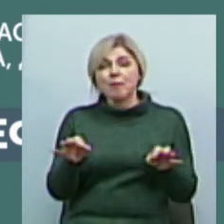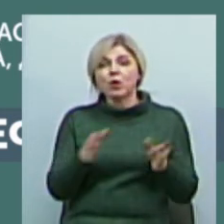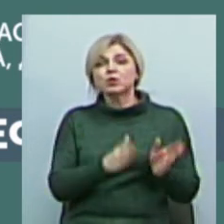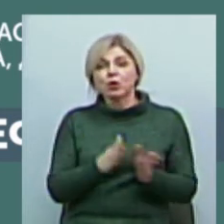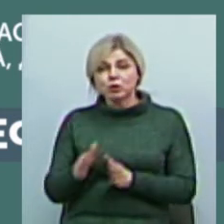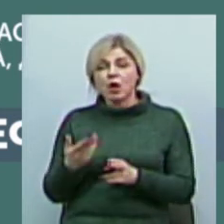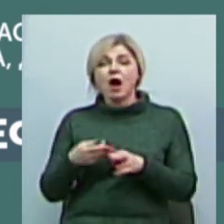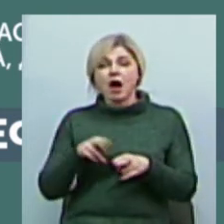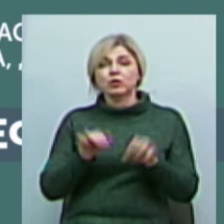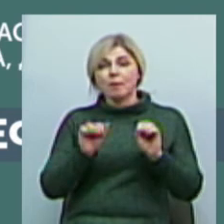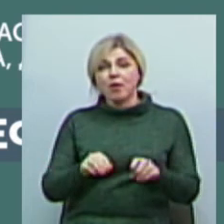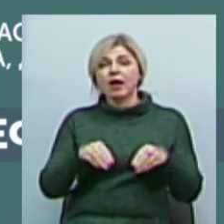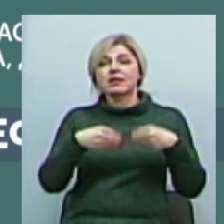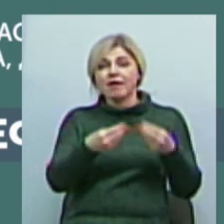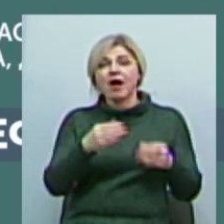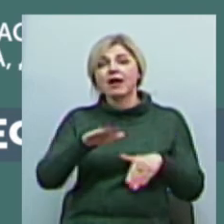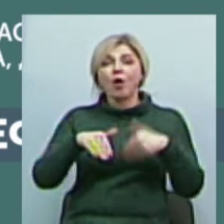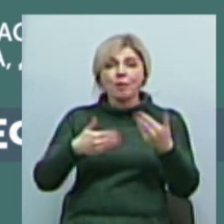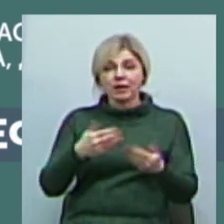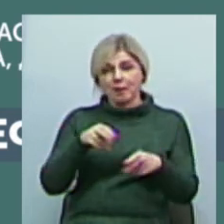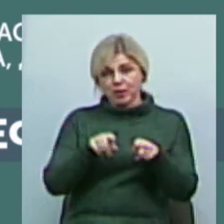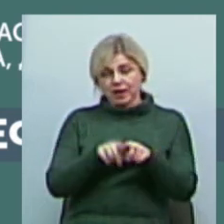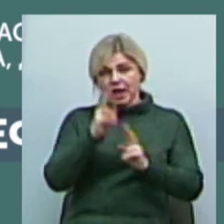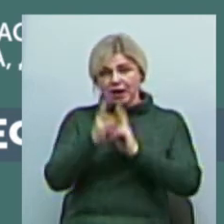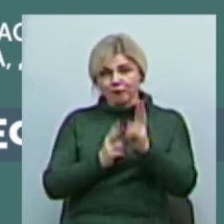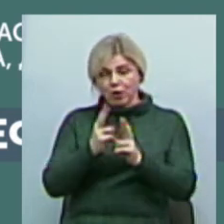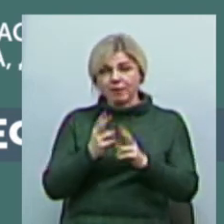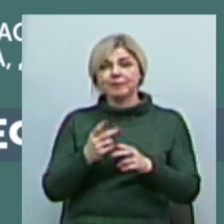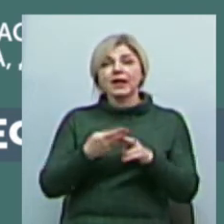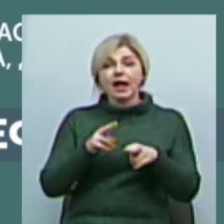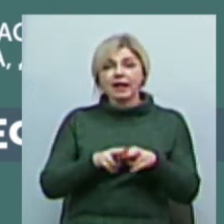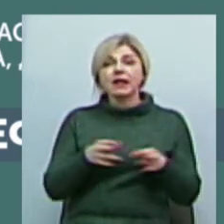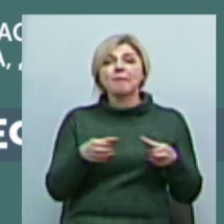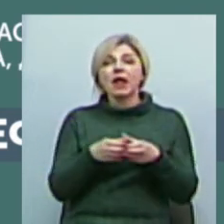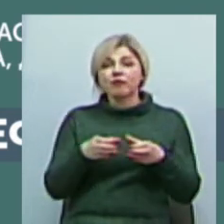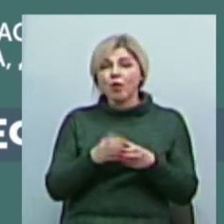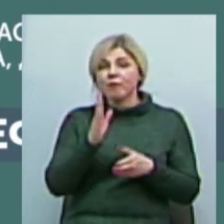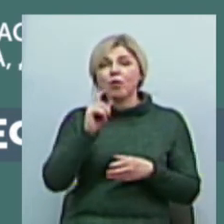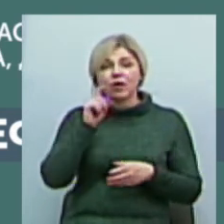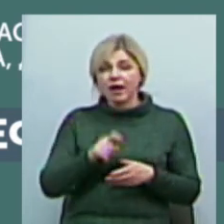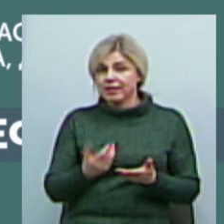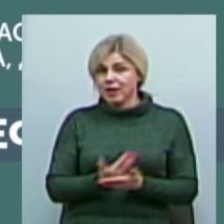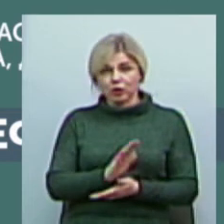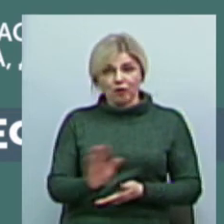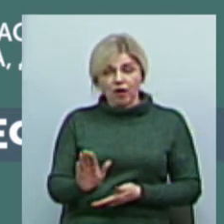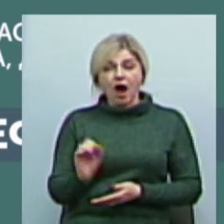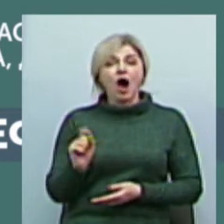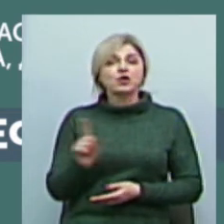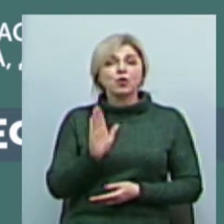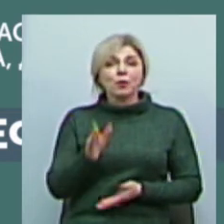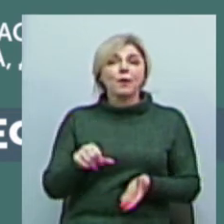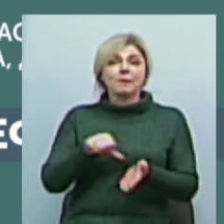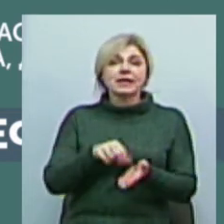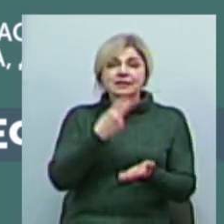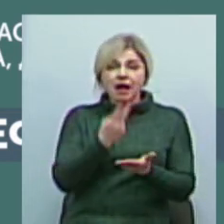могла б надавати рекомендації по таких реформах. Сама по собі ця платформа в Україні не нова. А те, що вона буде представлена, в